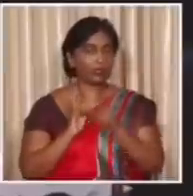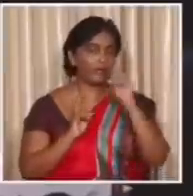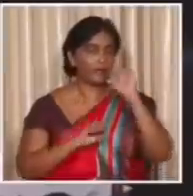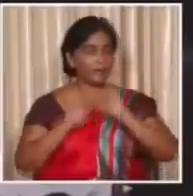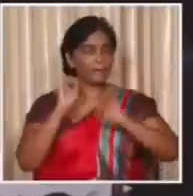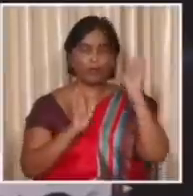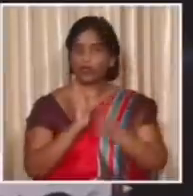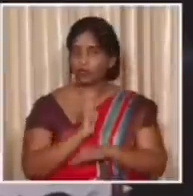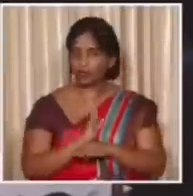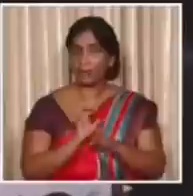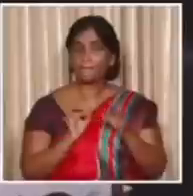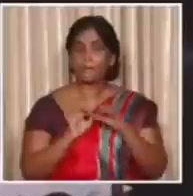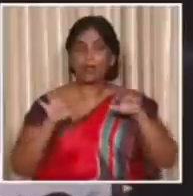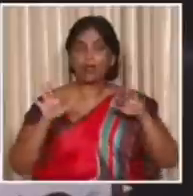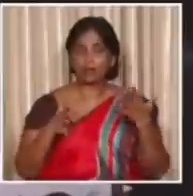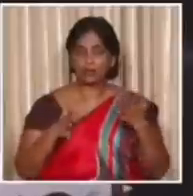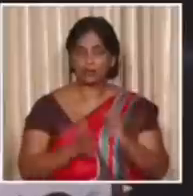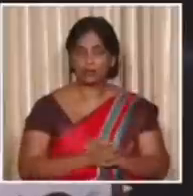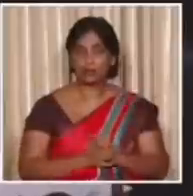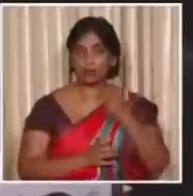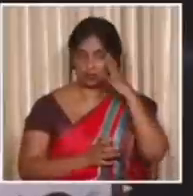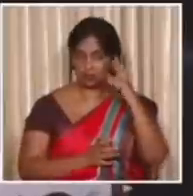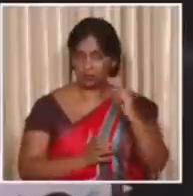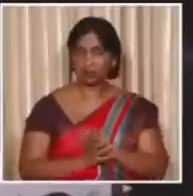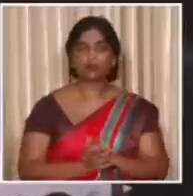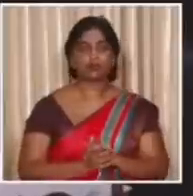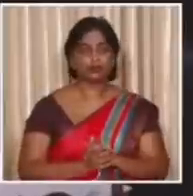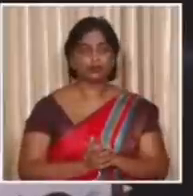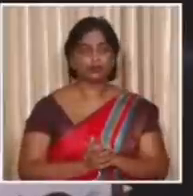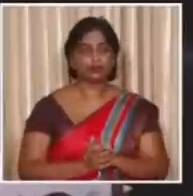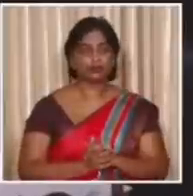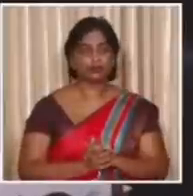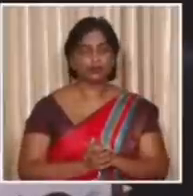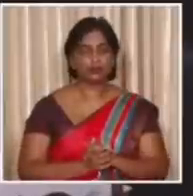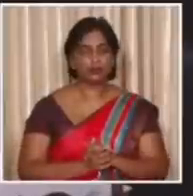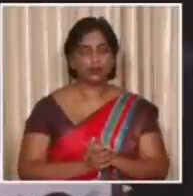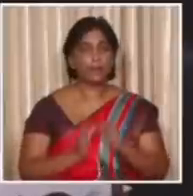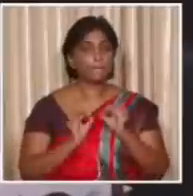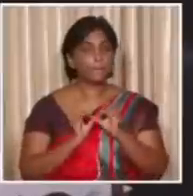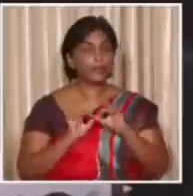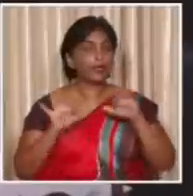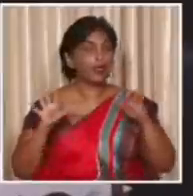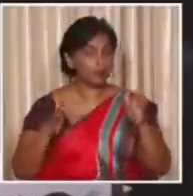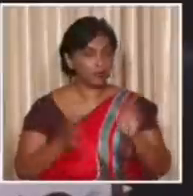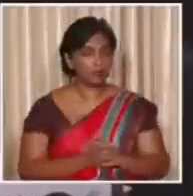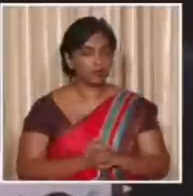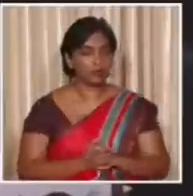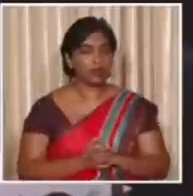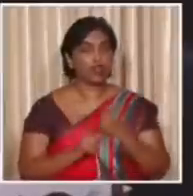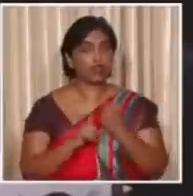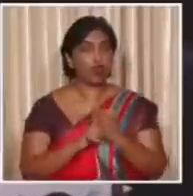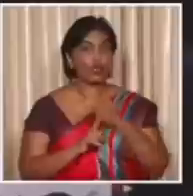20කින් කපහැරියොත් බිලියන 900ක් මත තබගන්න හරිද බිලියන 900ක්